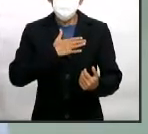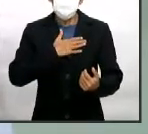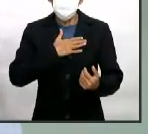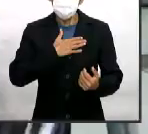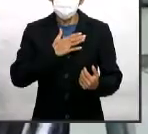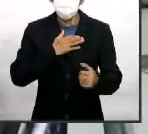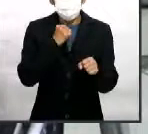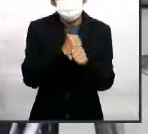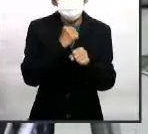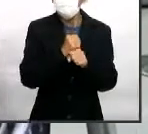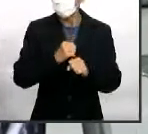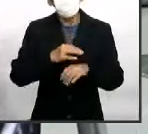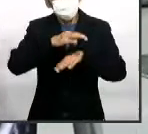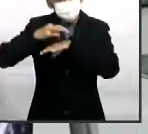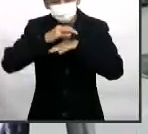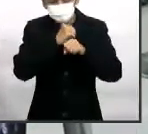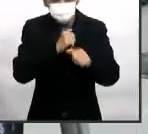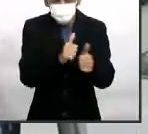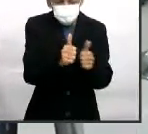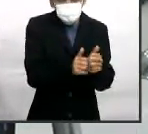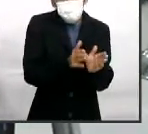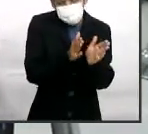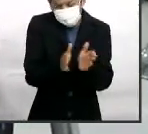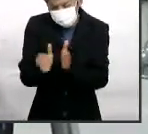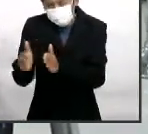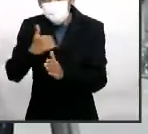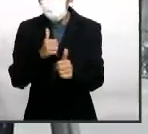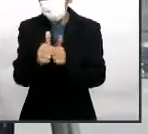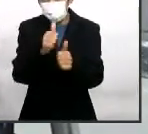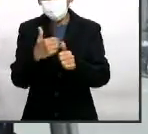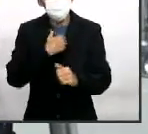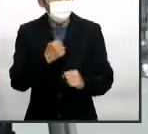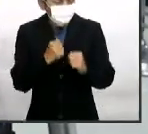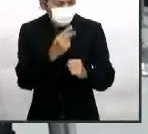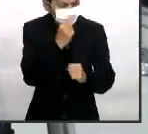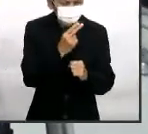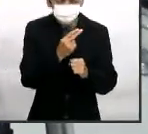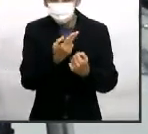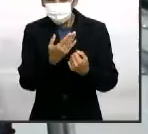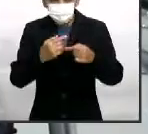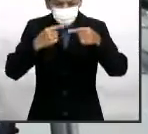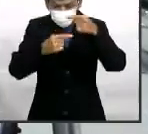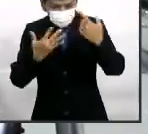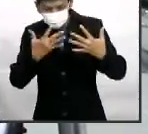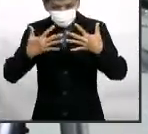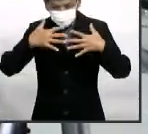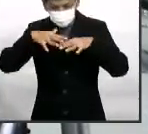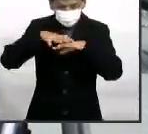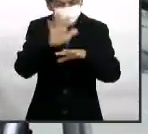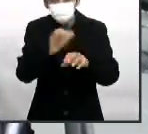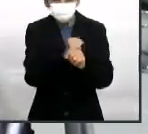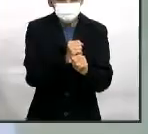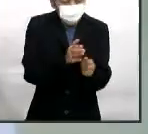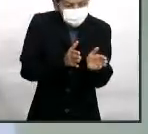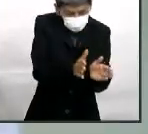ำหลายหน้าที่เพราะว่ามันมีการจัดแข่งขันเพราะว่าเวลาเราดูการจัดแข่งขันเนี่ยพยายามที่จะไม่ให้มันจัดซ้อนกันในช่วงพีเรียดของกีฬาอื่นๆด้ว